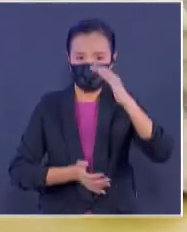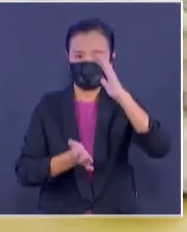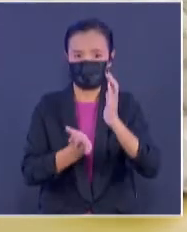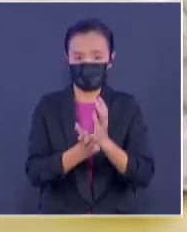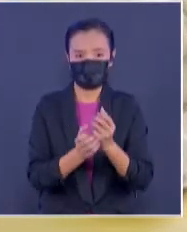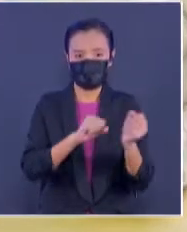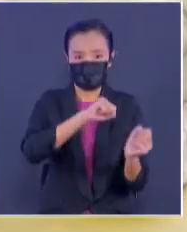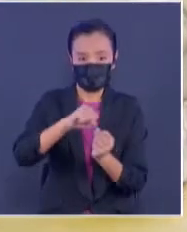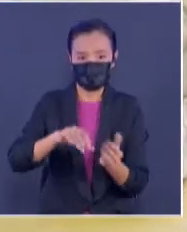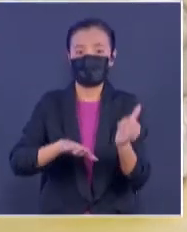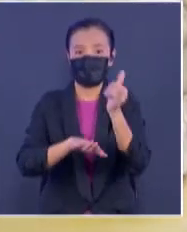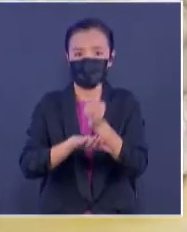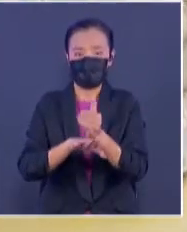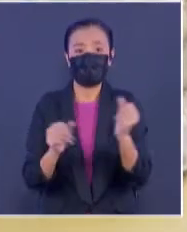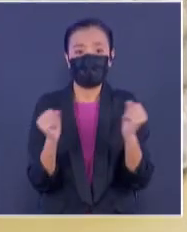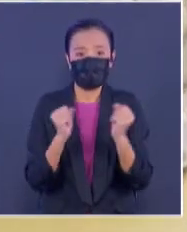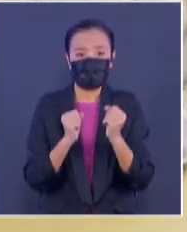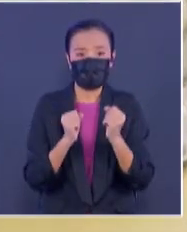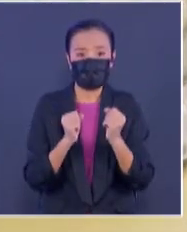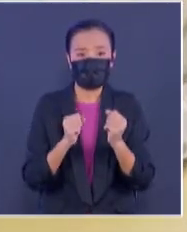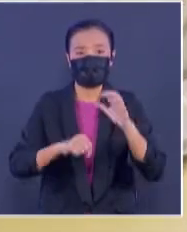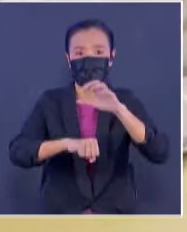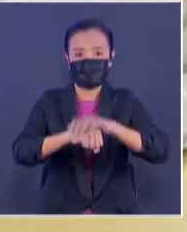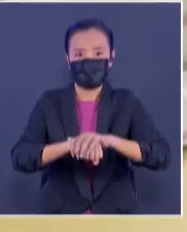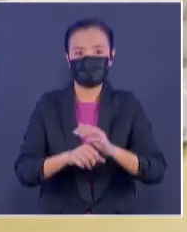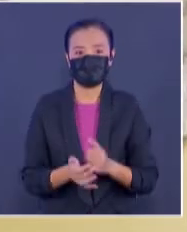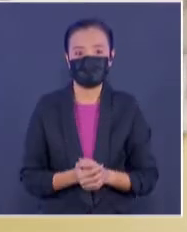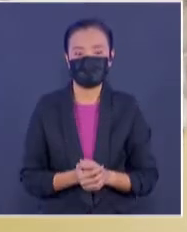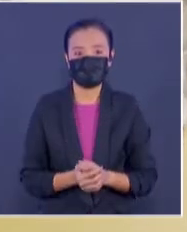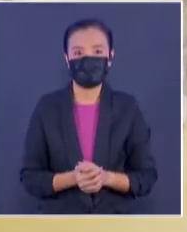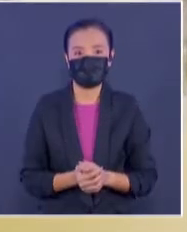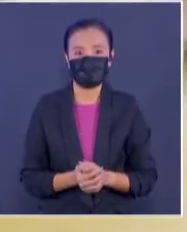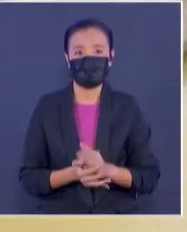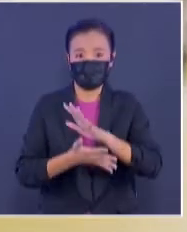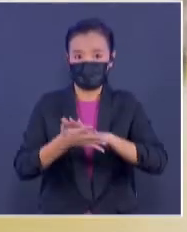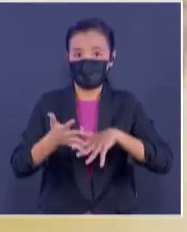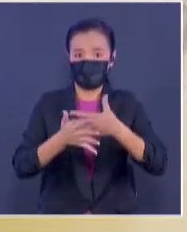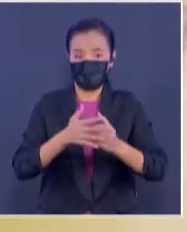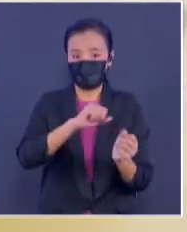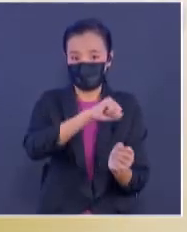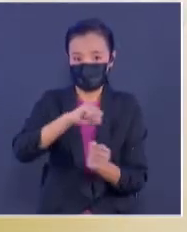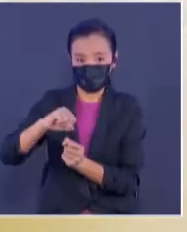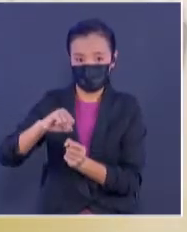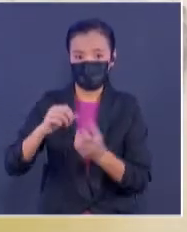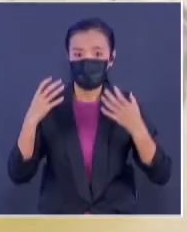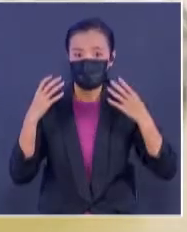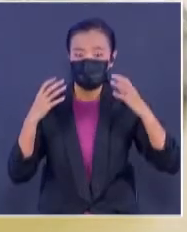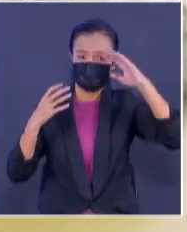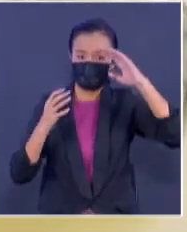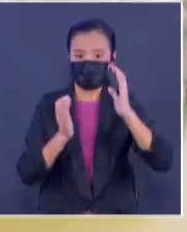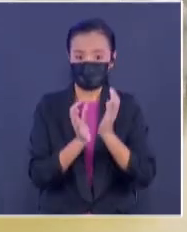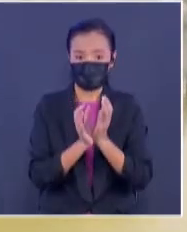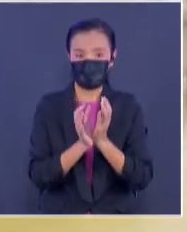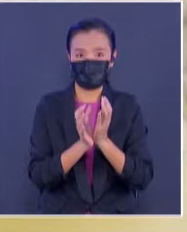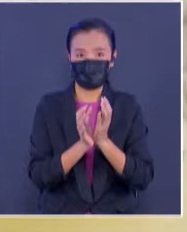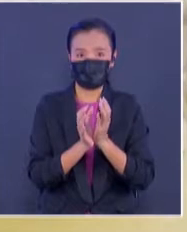จนะคะนำรถตู้มารับเพราะว่าเกรงว่าจะถูกสกัดจับระหว่างทางเจ้าหน้าที่จึงวางแผนนำรถตู้ของโรงพักค่ะพร้อมด้วยตำรว